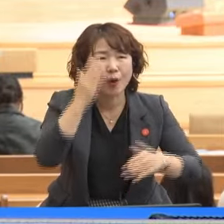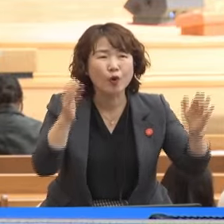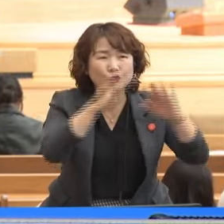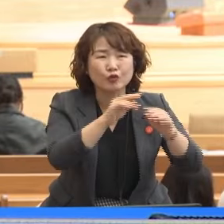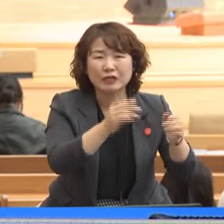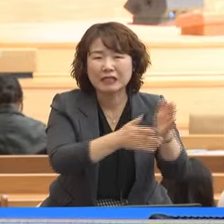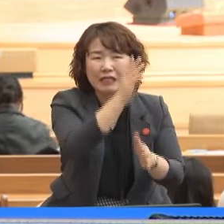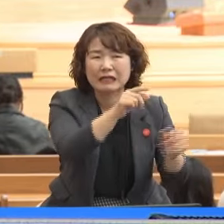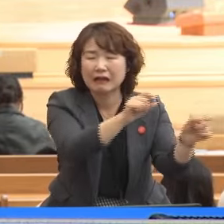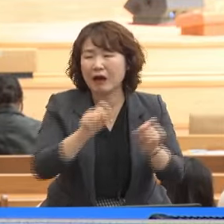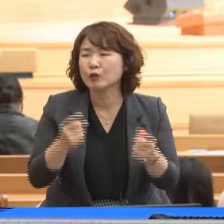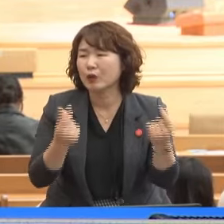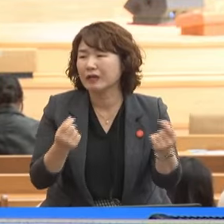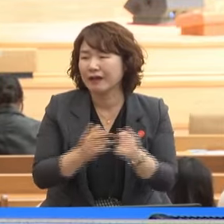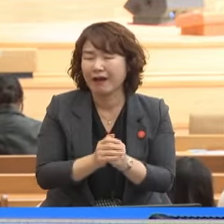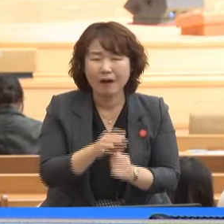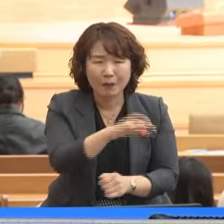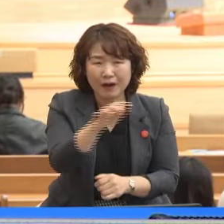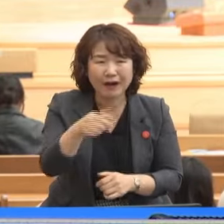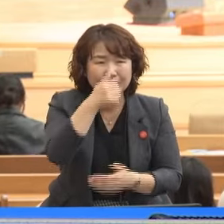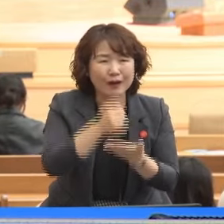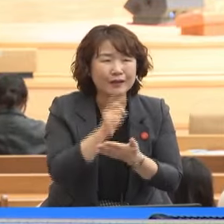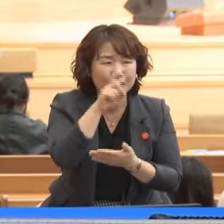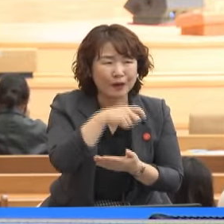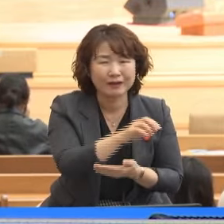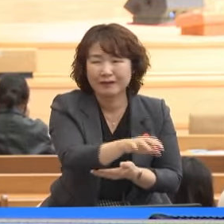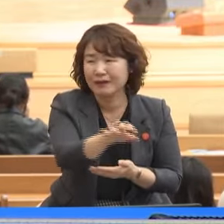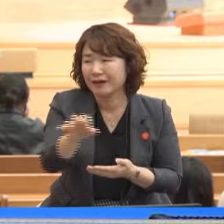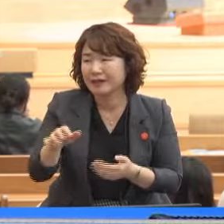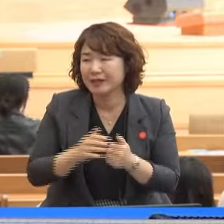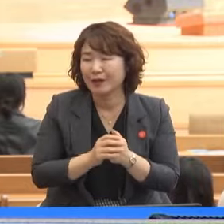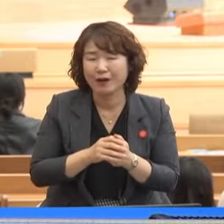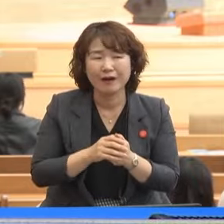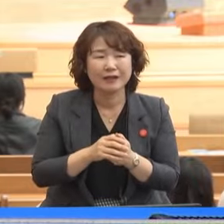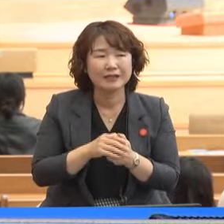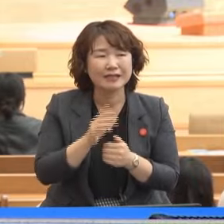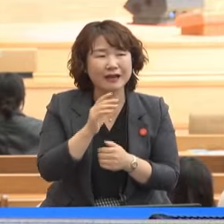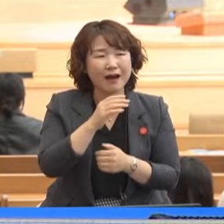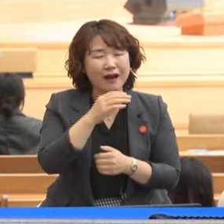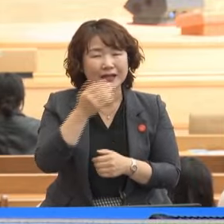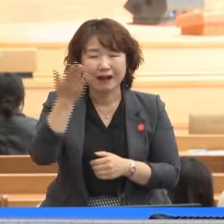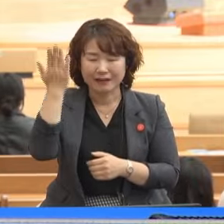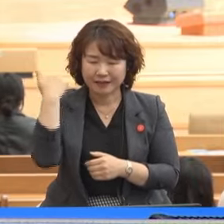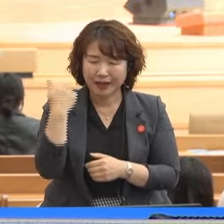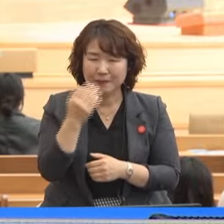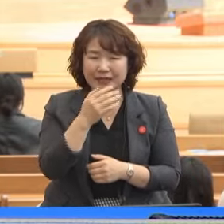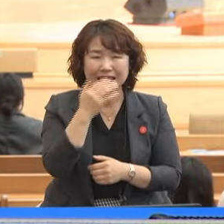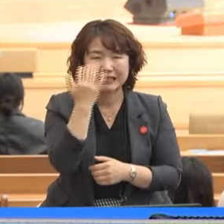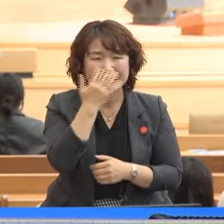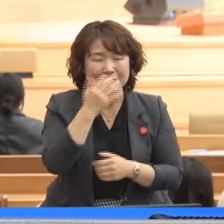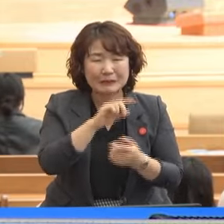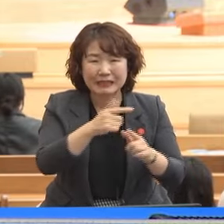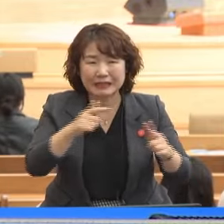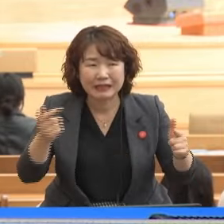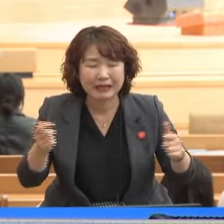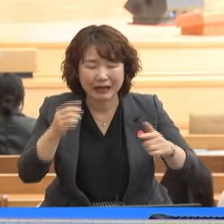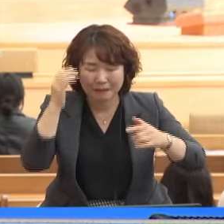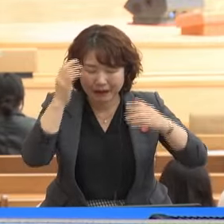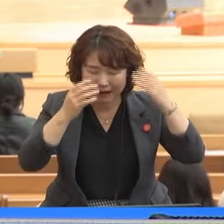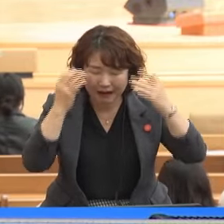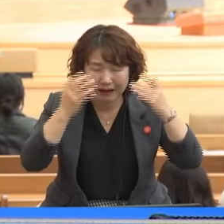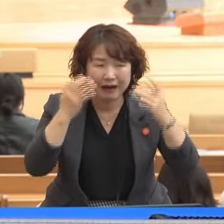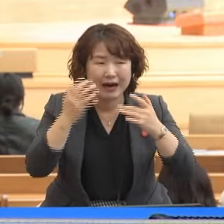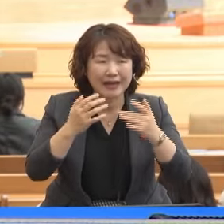엄한 데 다 죄악이야. 몇 주 전에 음란에 미쳐 돌아가는 세상이라고 제가 메시지를 전하기도 했는데, 미쳐서 돌아가